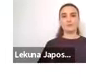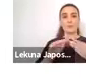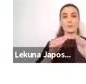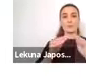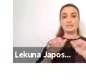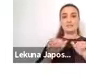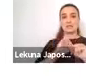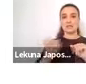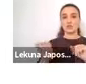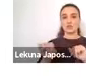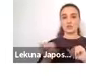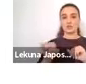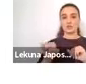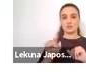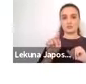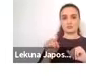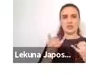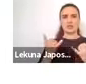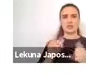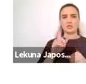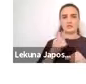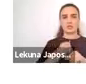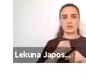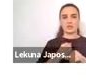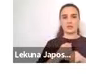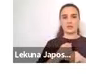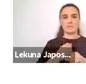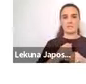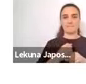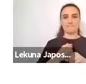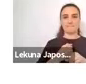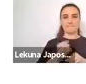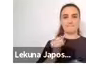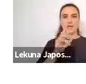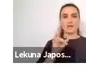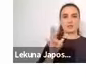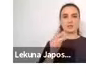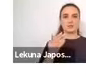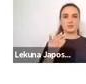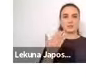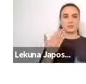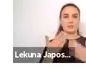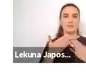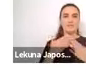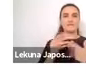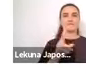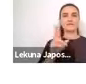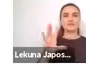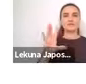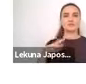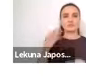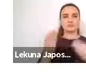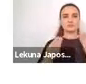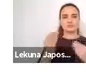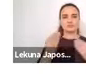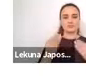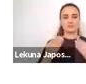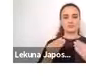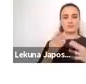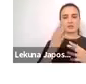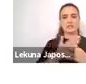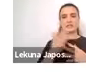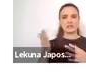რომ ახლა რას ვაკეთებთ? ან ეს ასევე ვისაც გითამაშიათ, ნაწილი